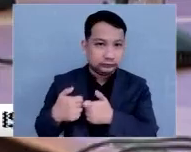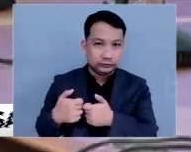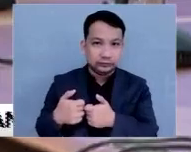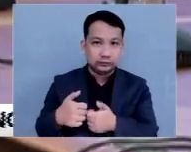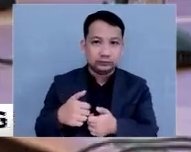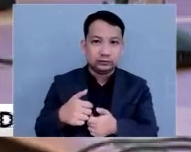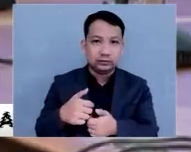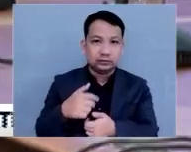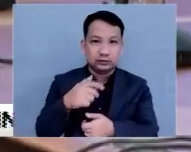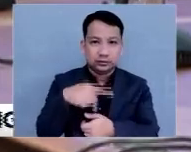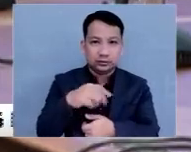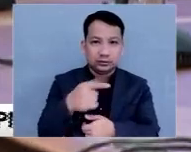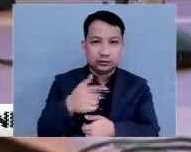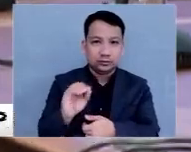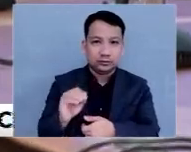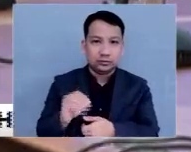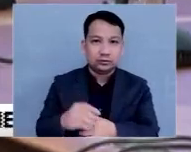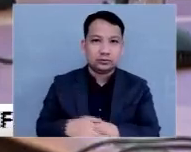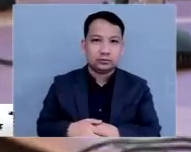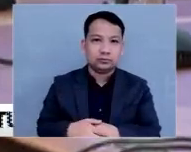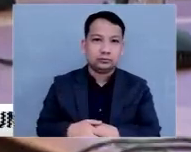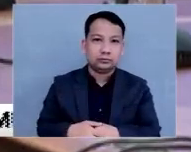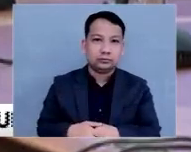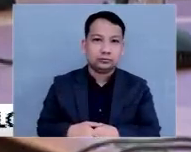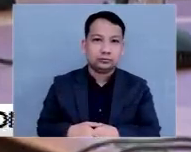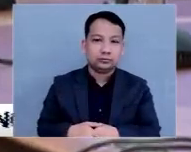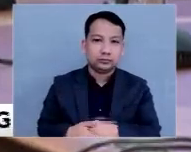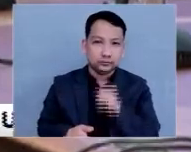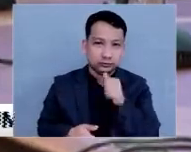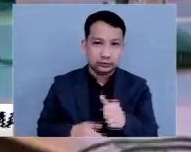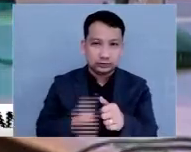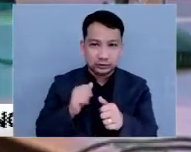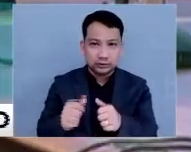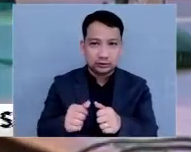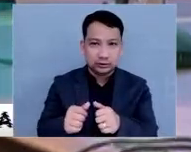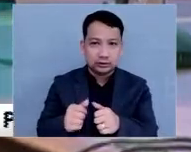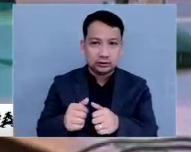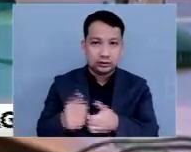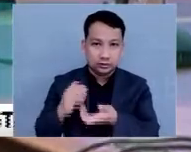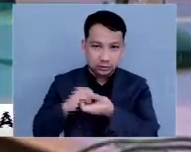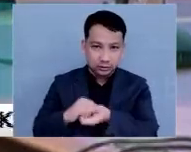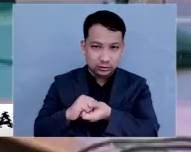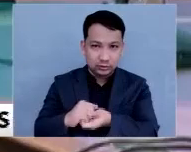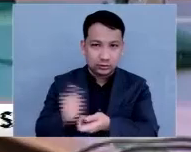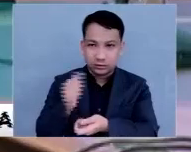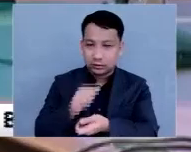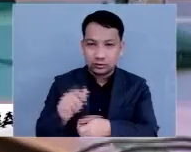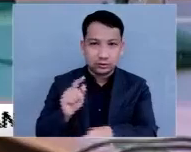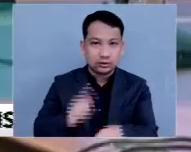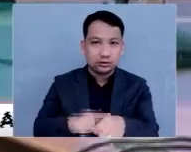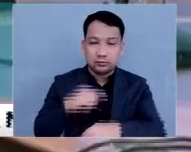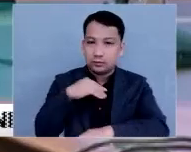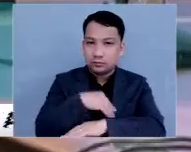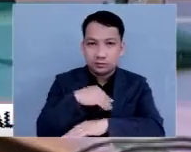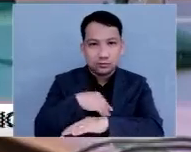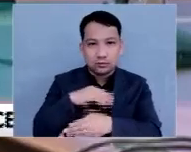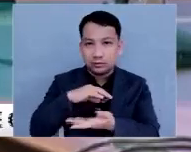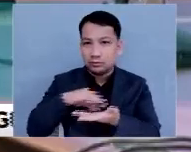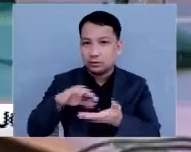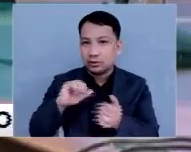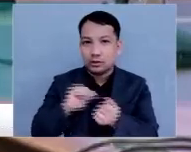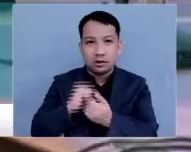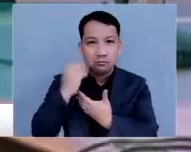ay hindi po your honor so dini-deny mo may partnership ba kayo anything may bank account kayo together meron